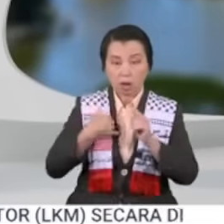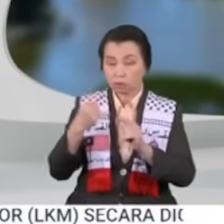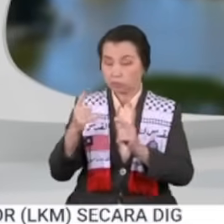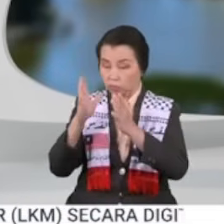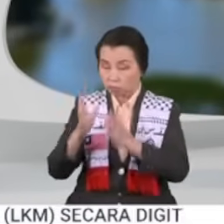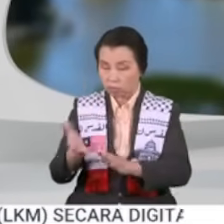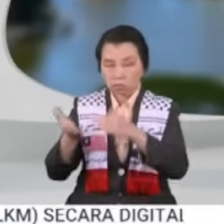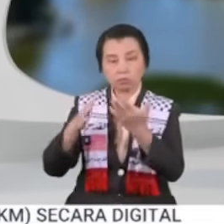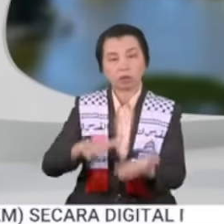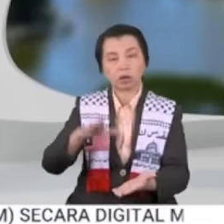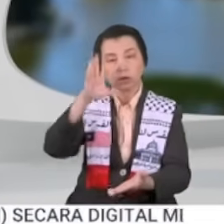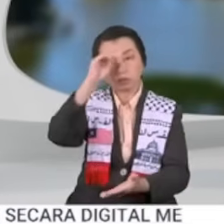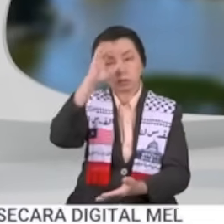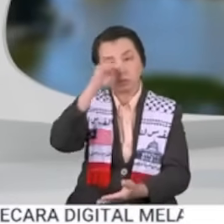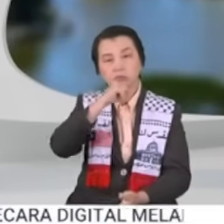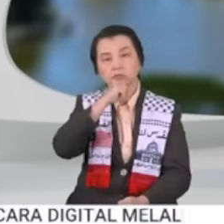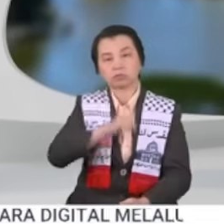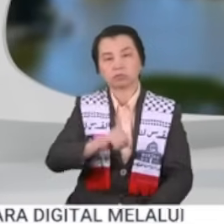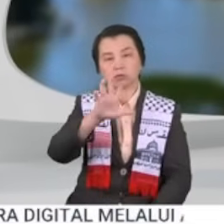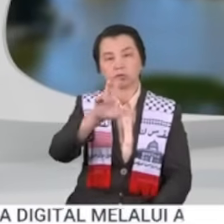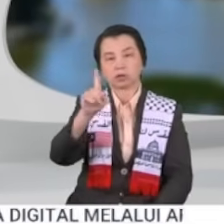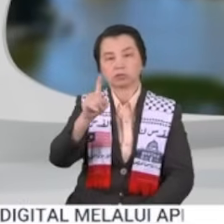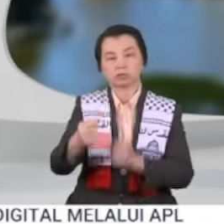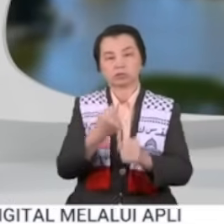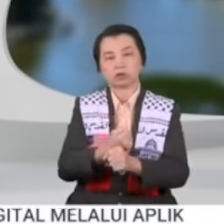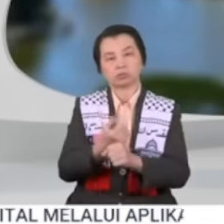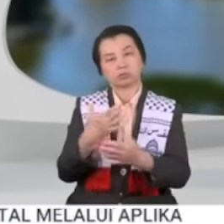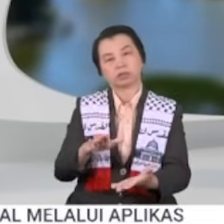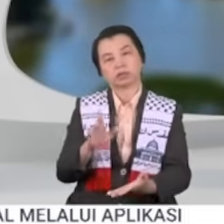seorang mangsa lelaki berumur 51